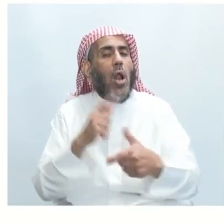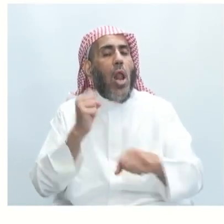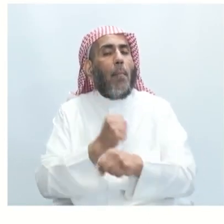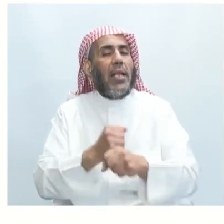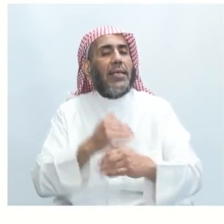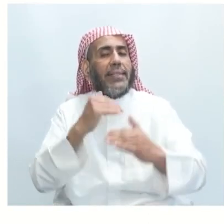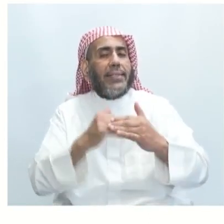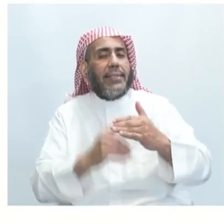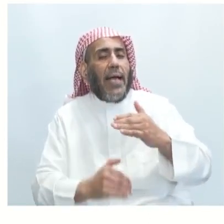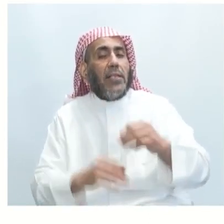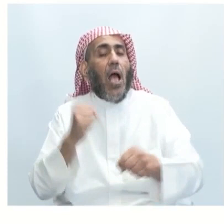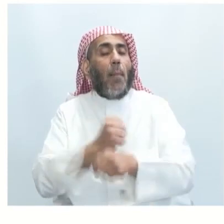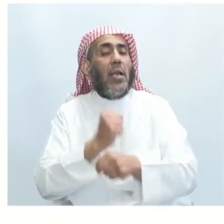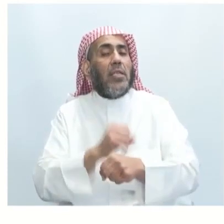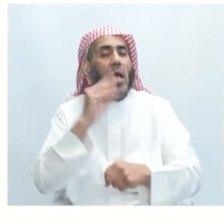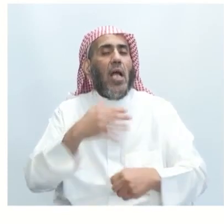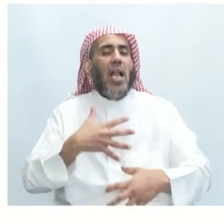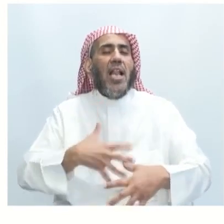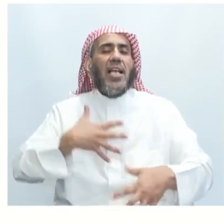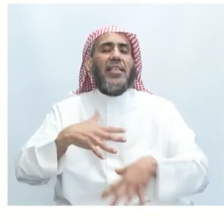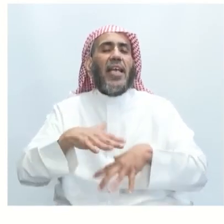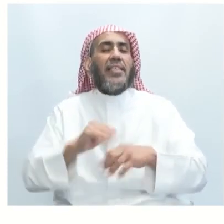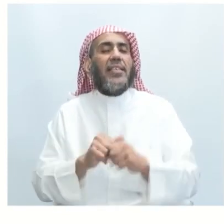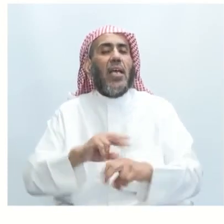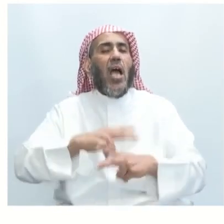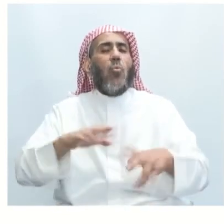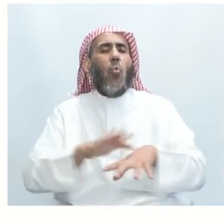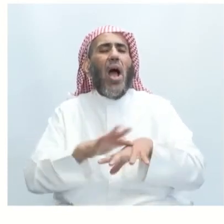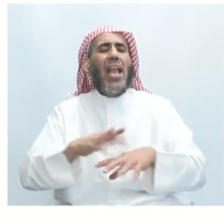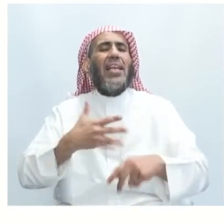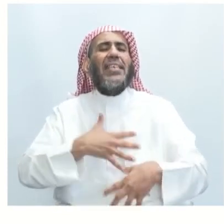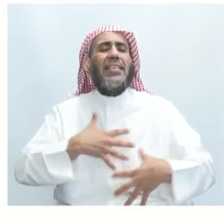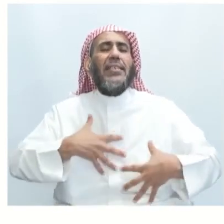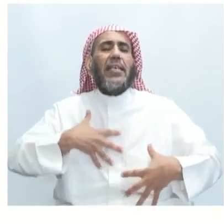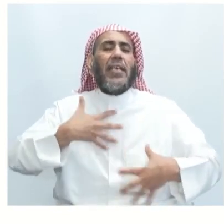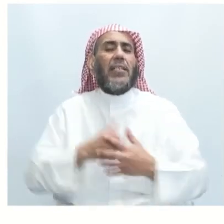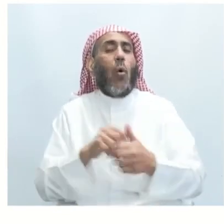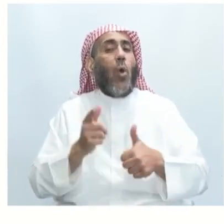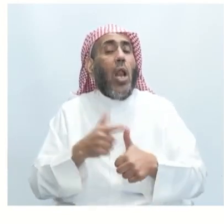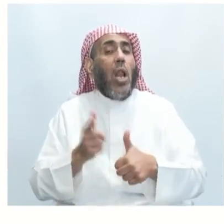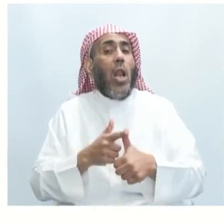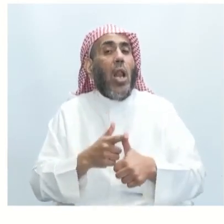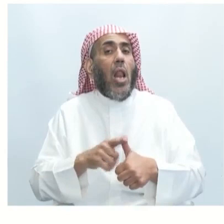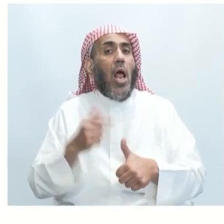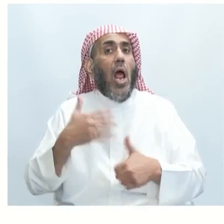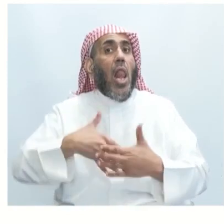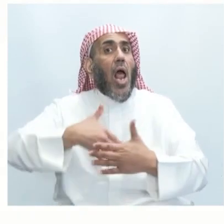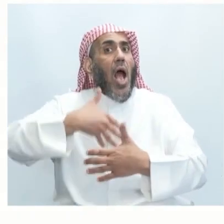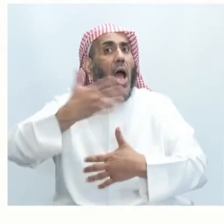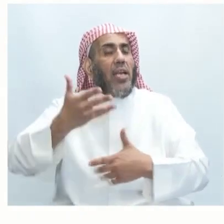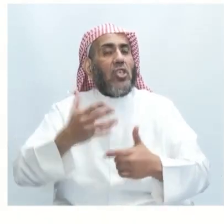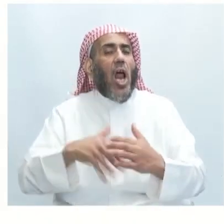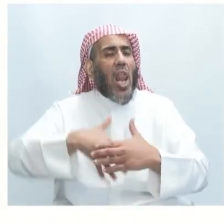تندرج تحت عمليه التعلم الاحساس انواع الاحساسات احسنتم الاحساس الخارجي او